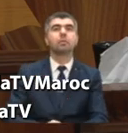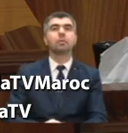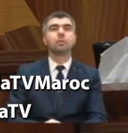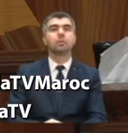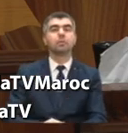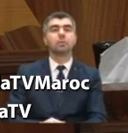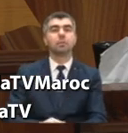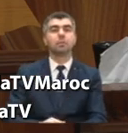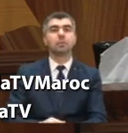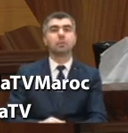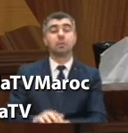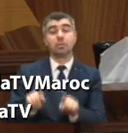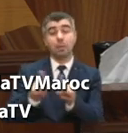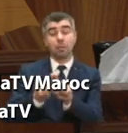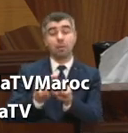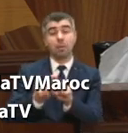بتاريخ